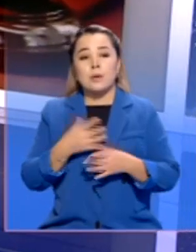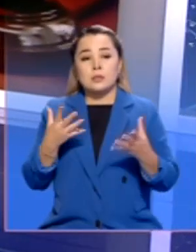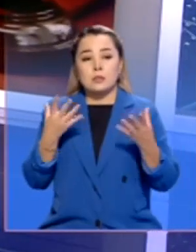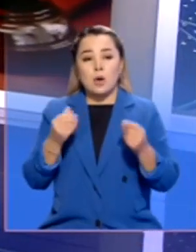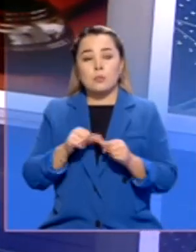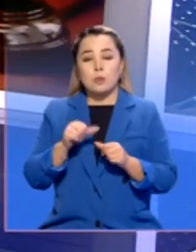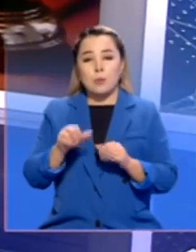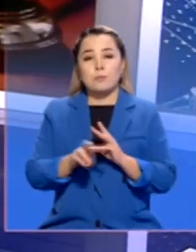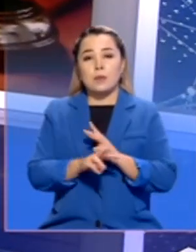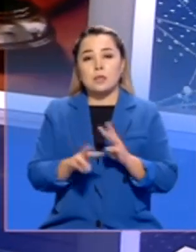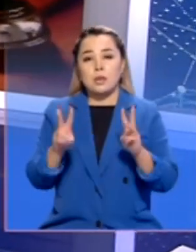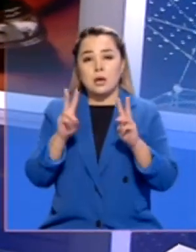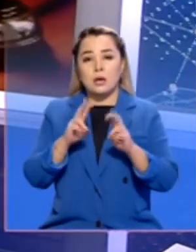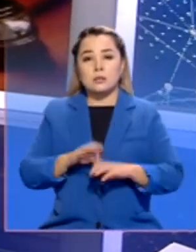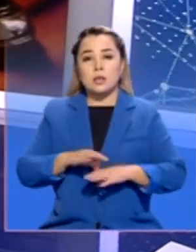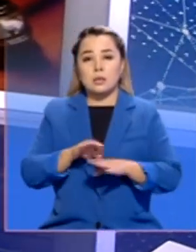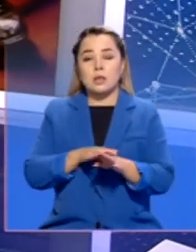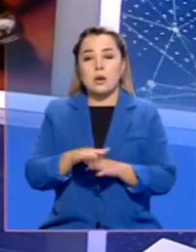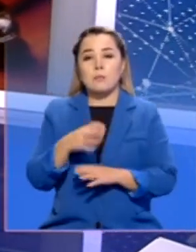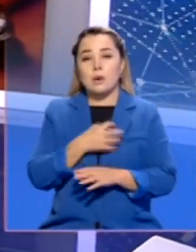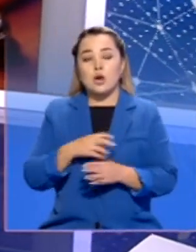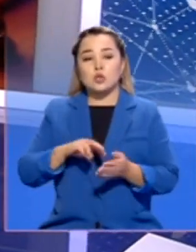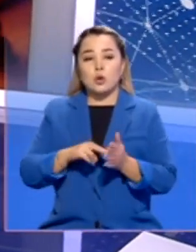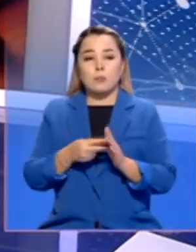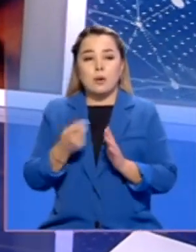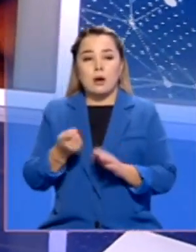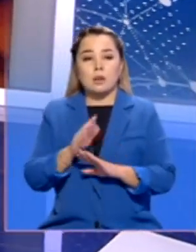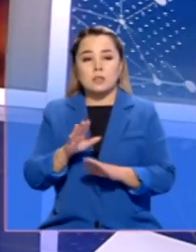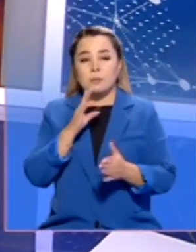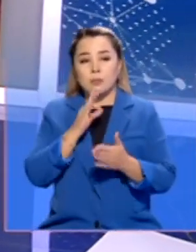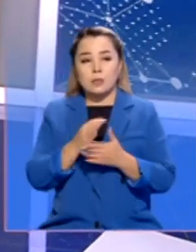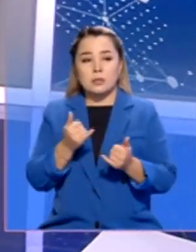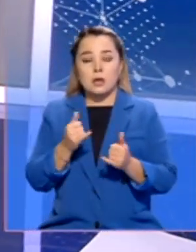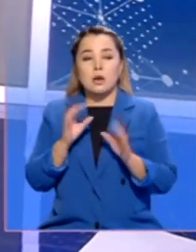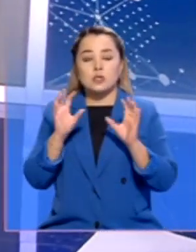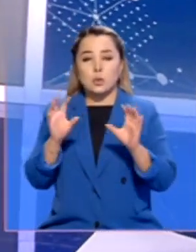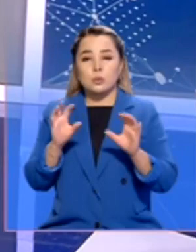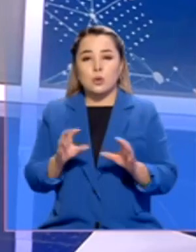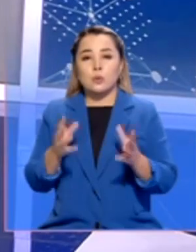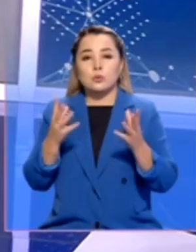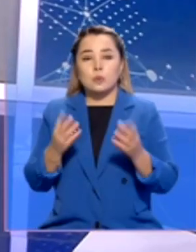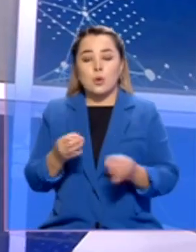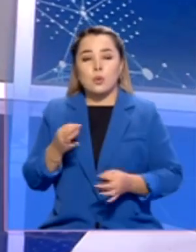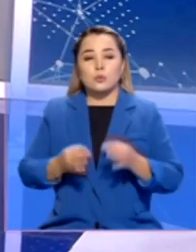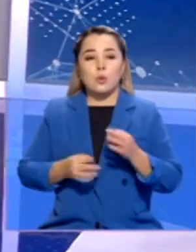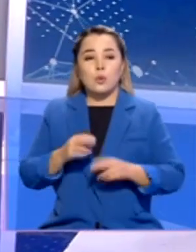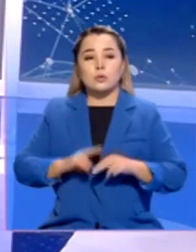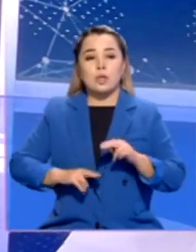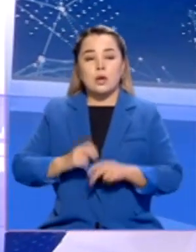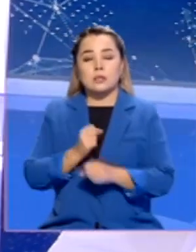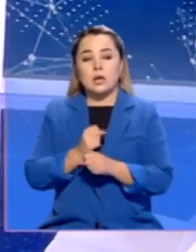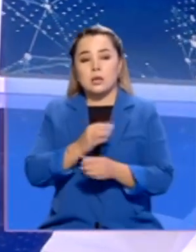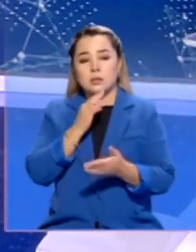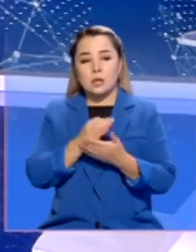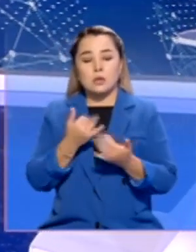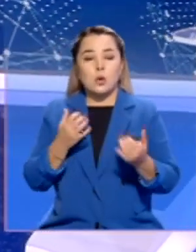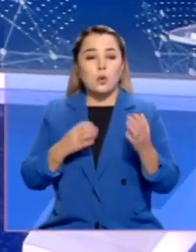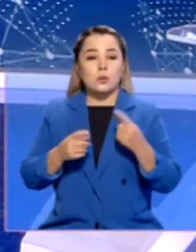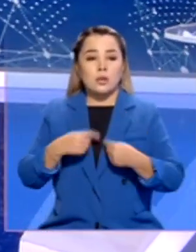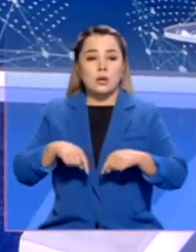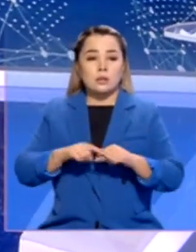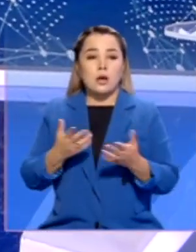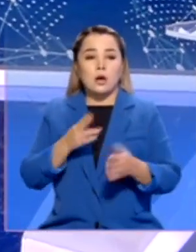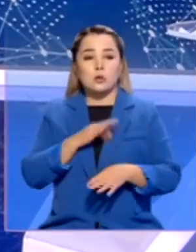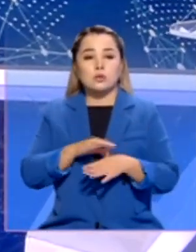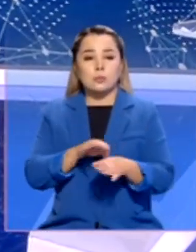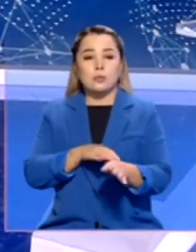Мерекеден бөлек мәжілісте қаралып жатқан маңызды жоба аз емес. Мәселен, конституциялық сот құру мәселесі. Бұл институт қалай